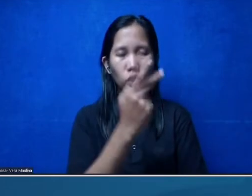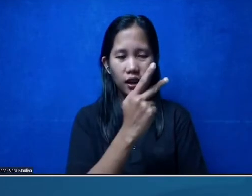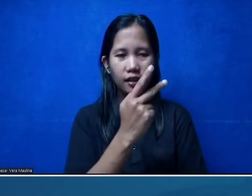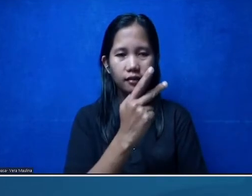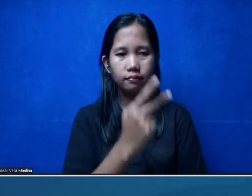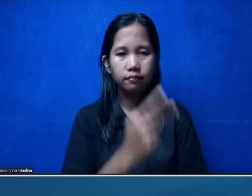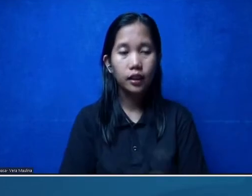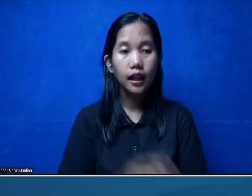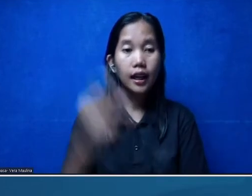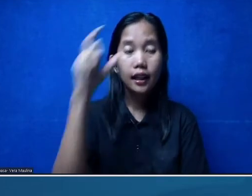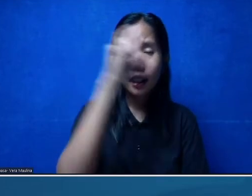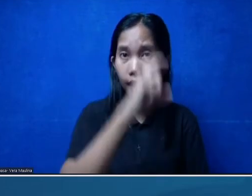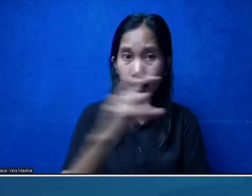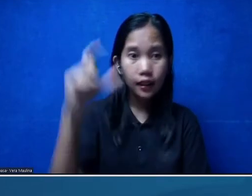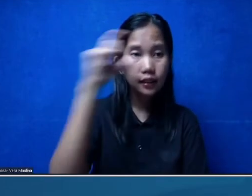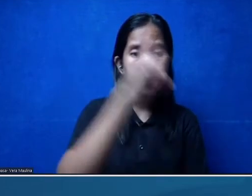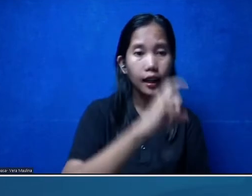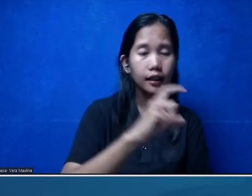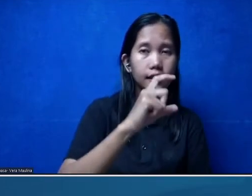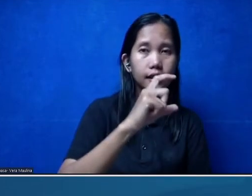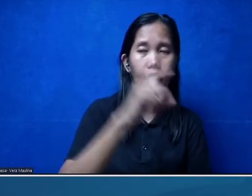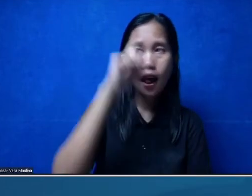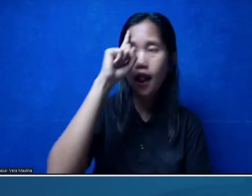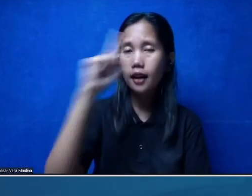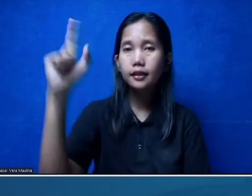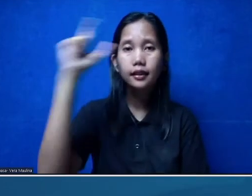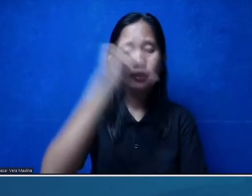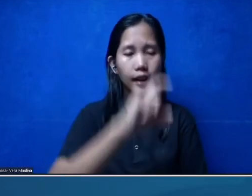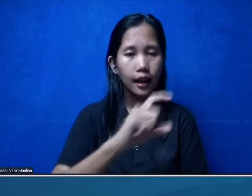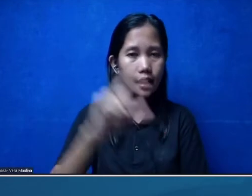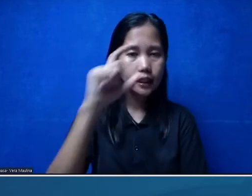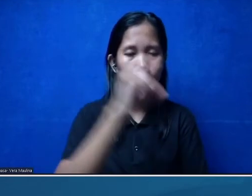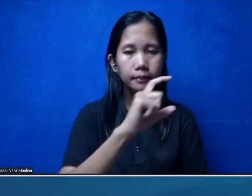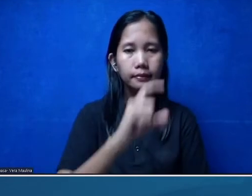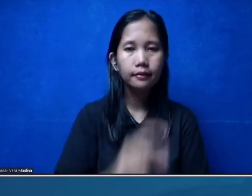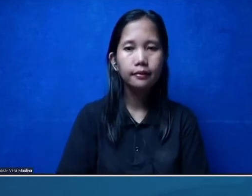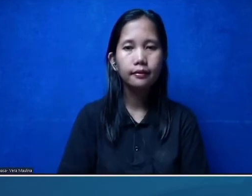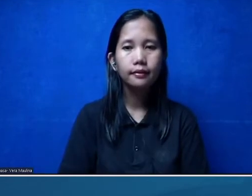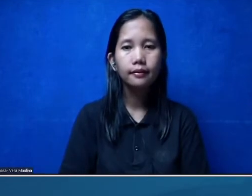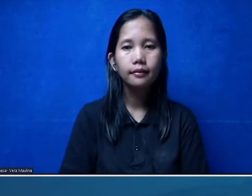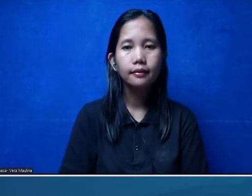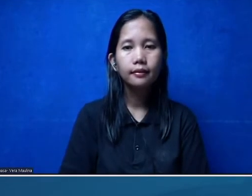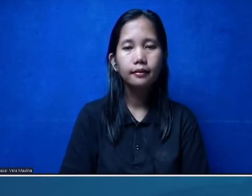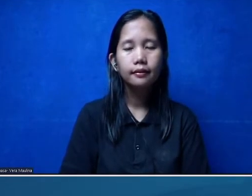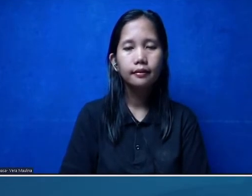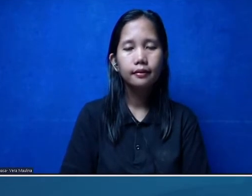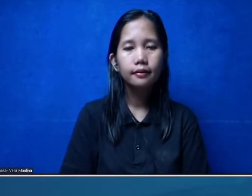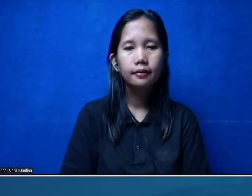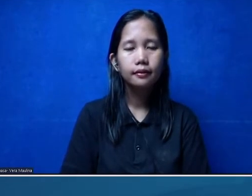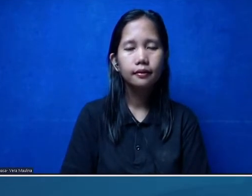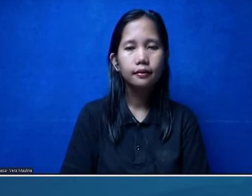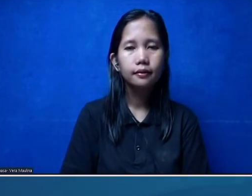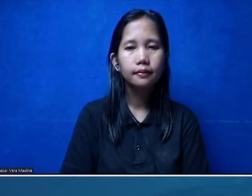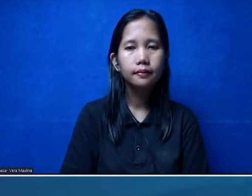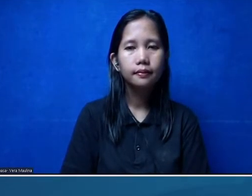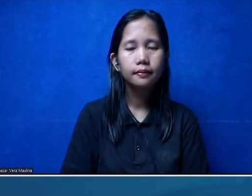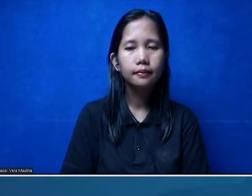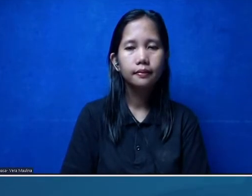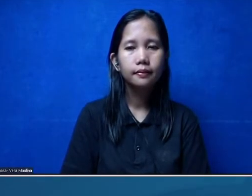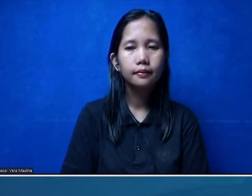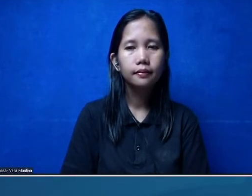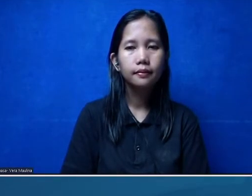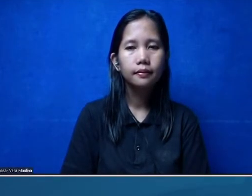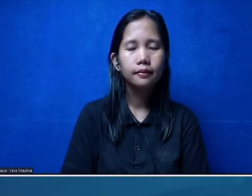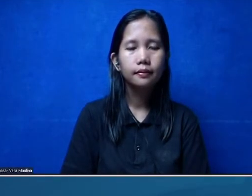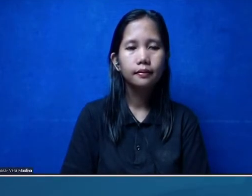saja datang dan mencari tapi dia mau kasih janji kemenangan kepastian kemenangan kalau kita datang kepada